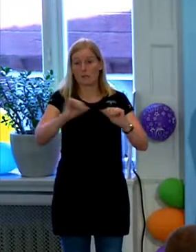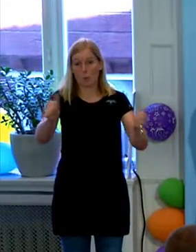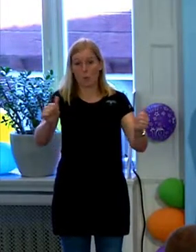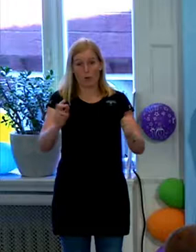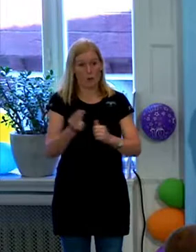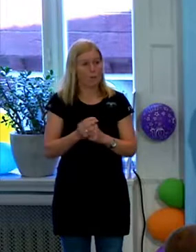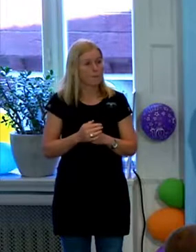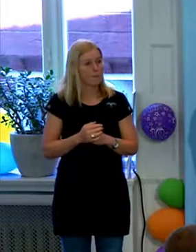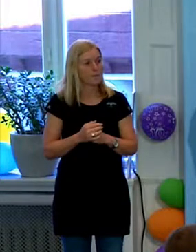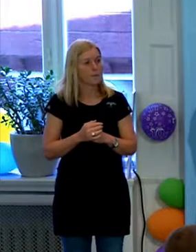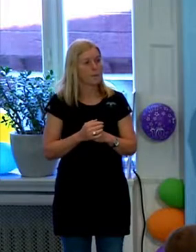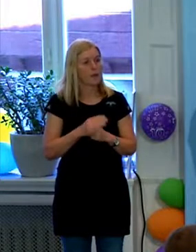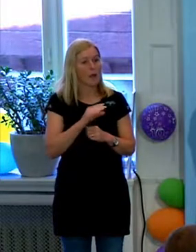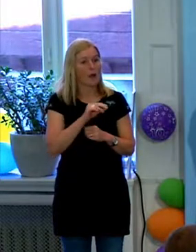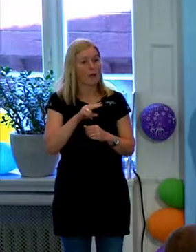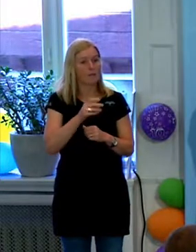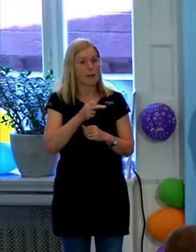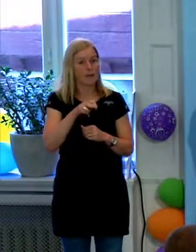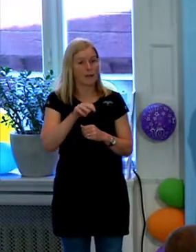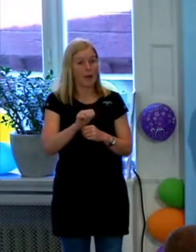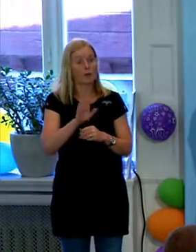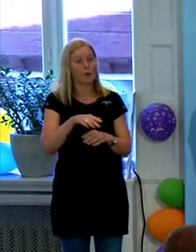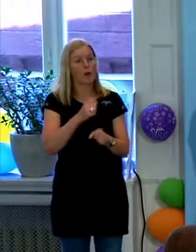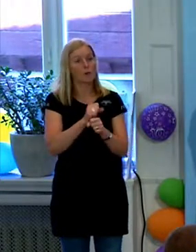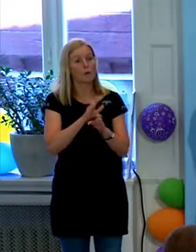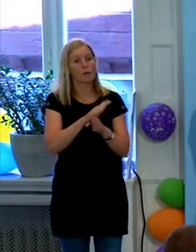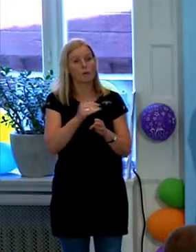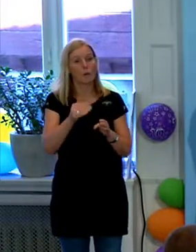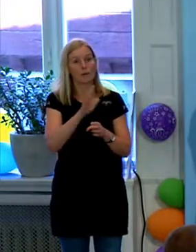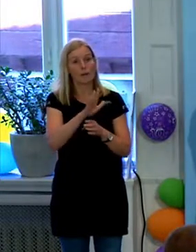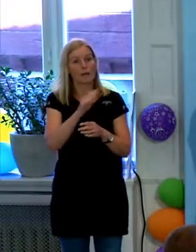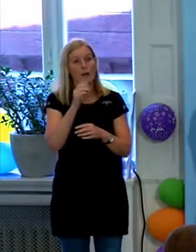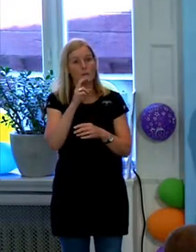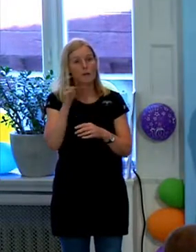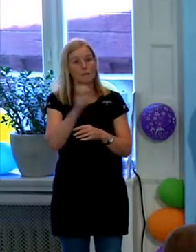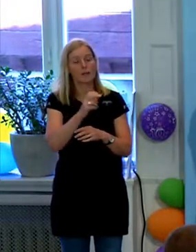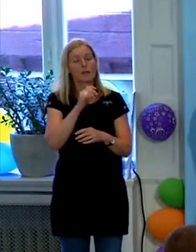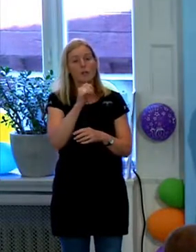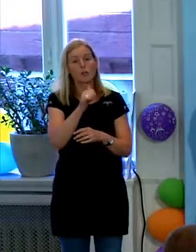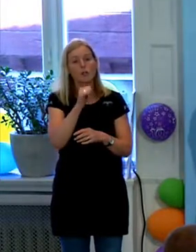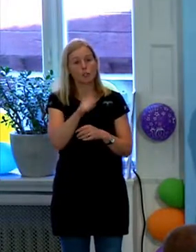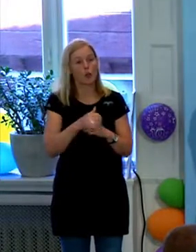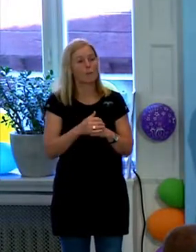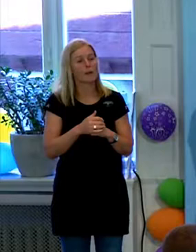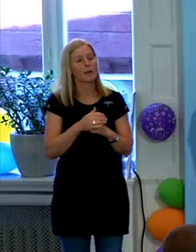satsningarna? Ann-Marie, du har ju jobbat utifrån ditt perspektiv i Jönköping. Hur